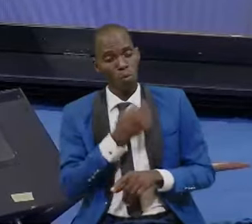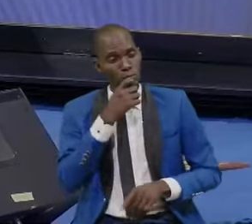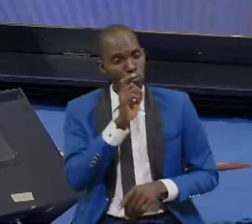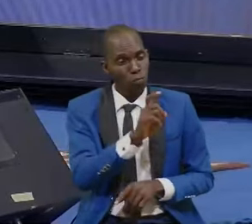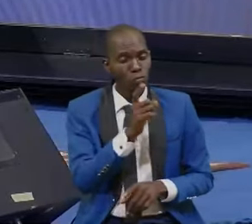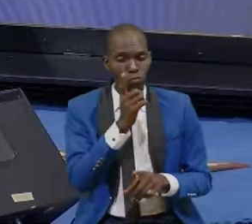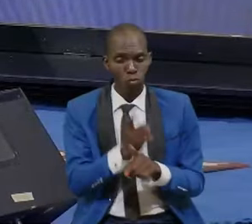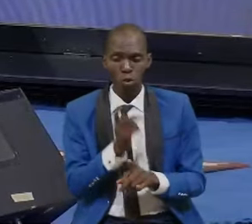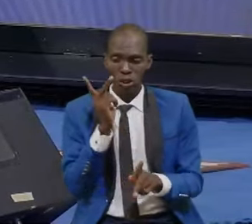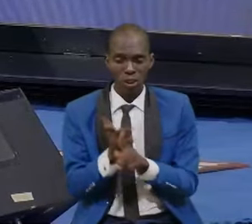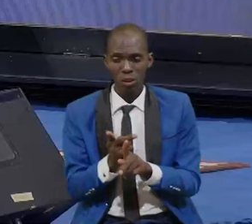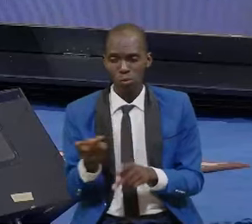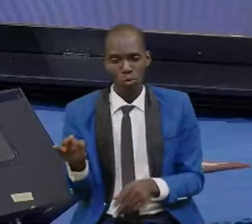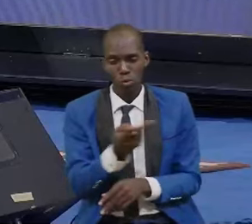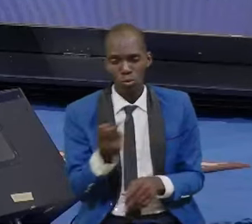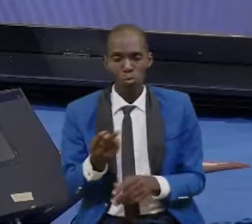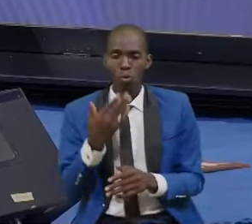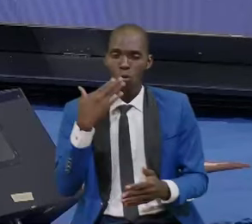garde-les sûrement là-bas.